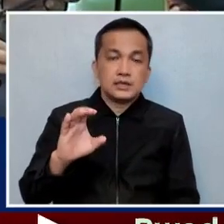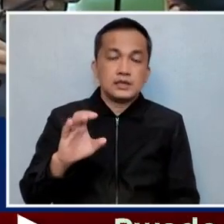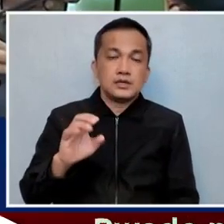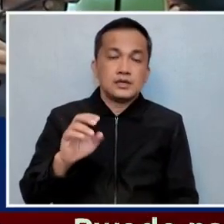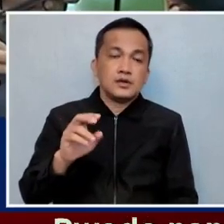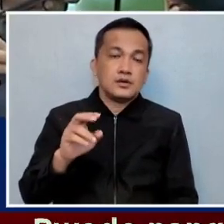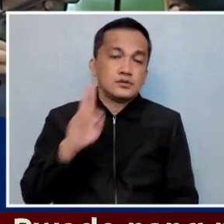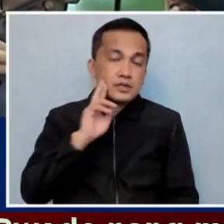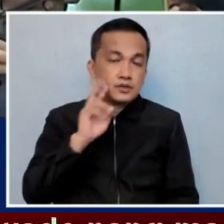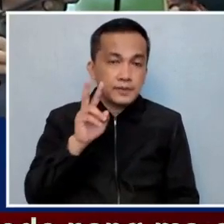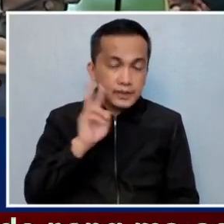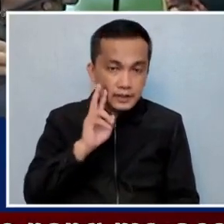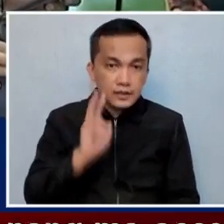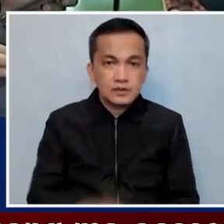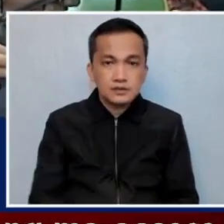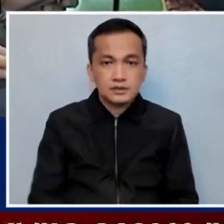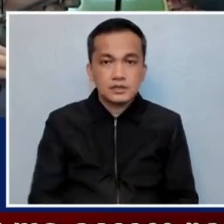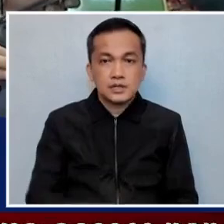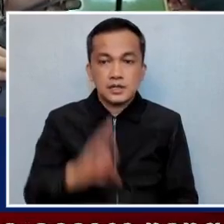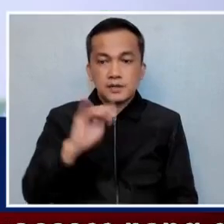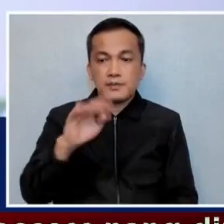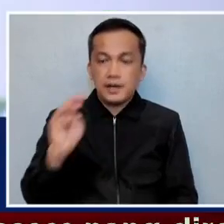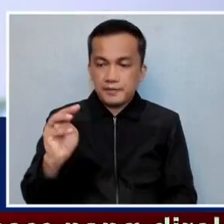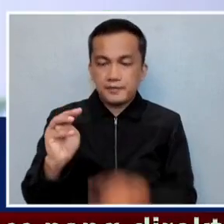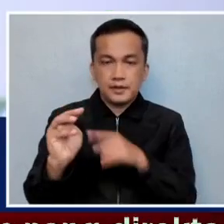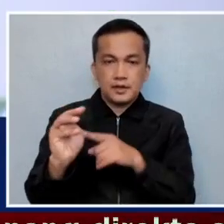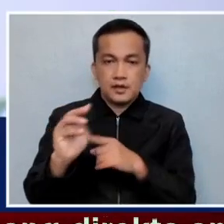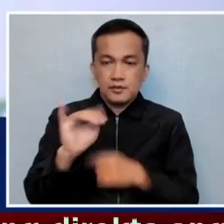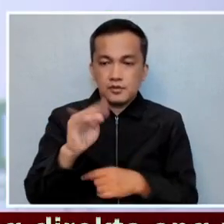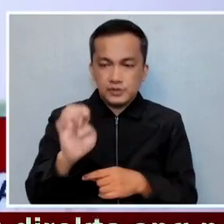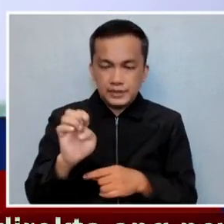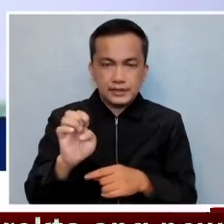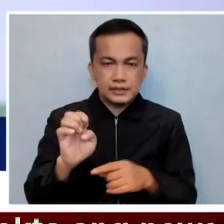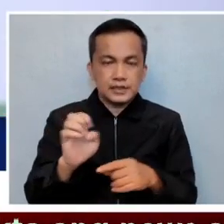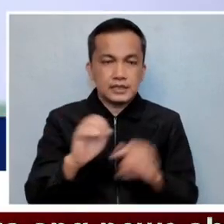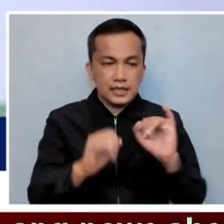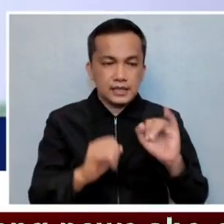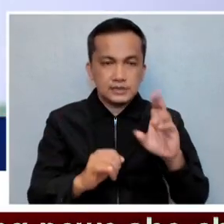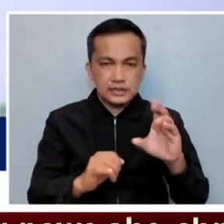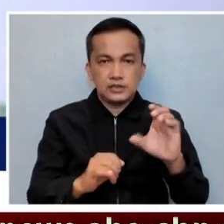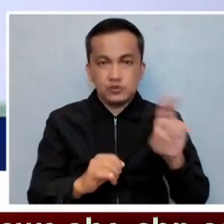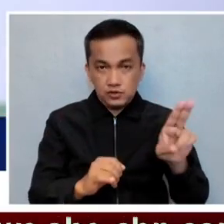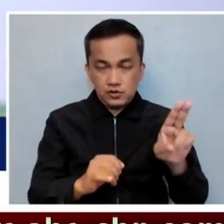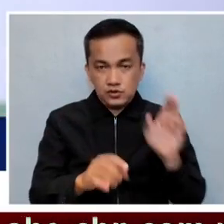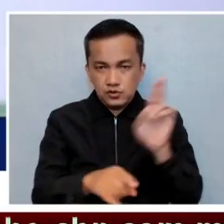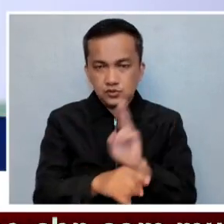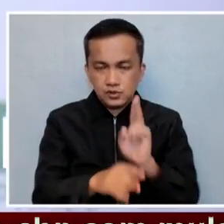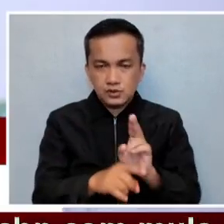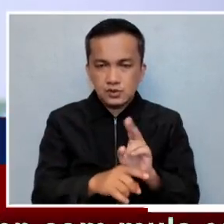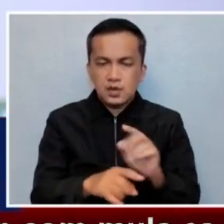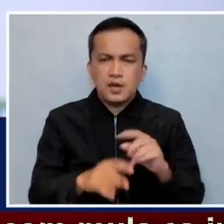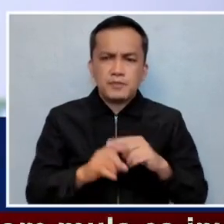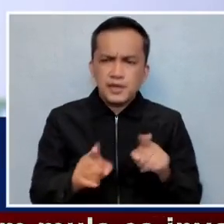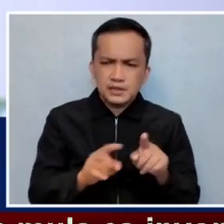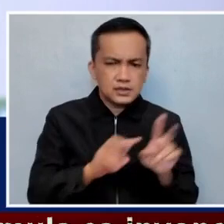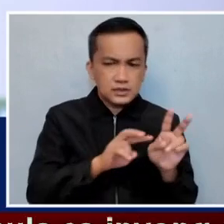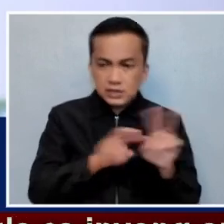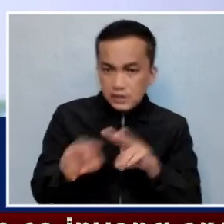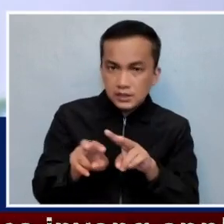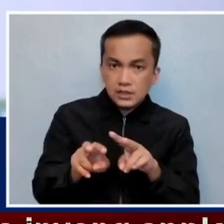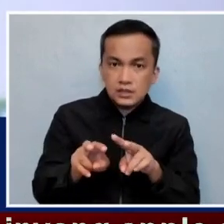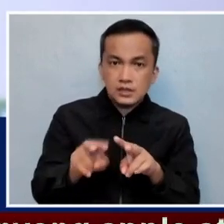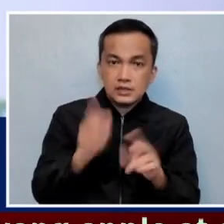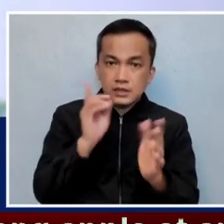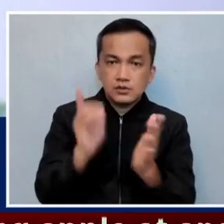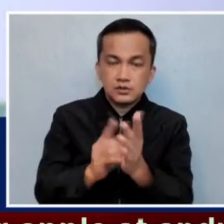Sa BARM po, nagmo-moderate risk na po ang kanilang ICU utilization. Pero pag tinignan po natin ang kanilang